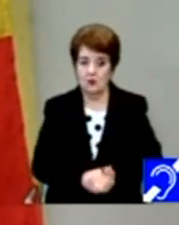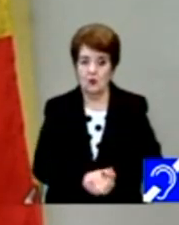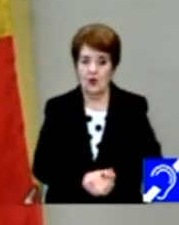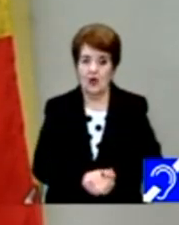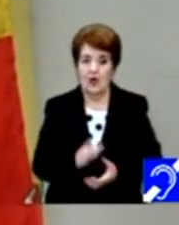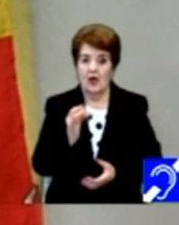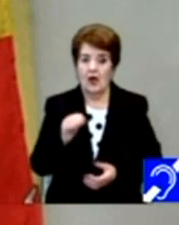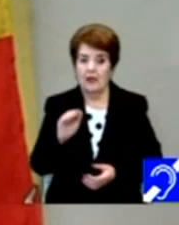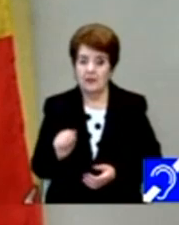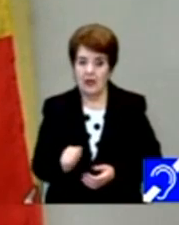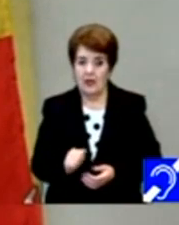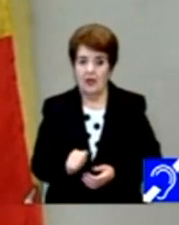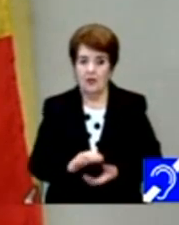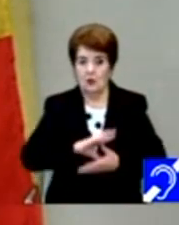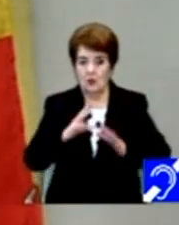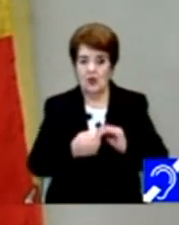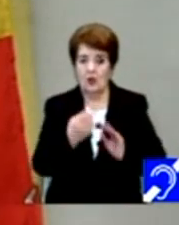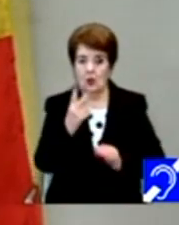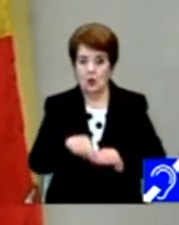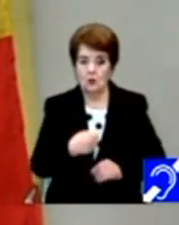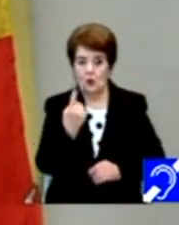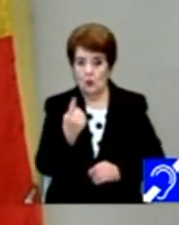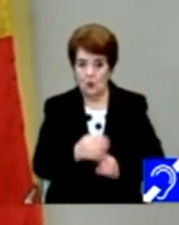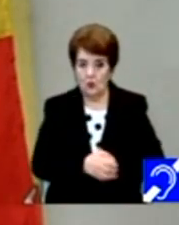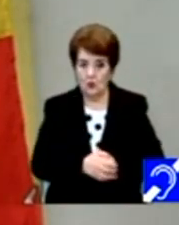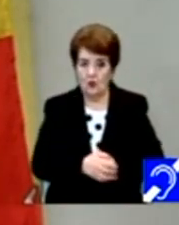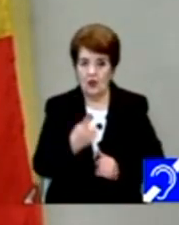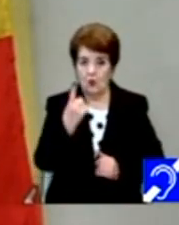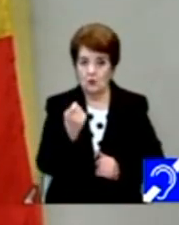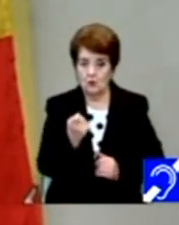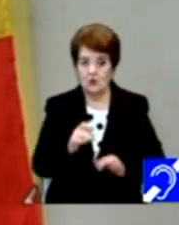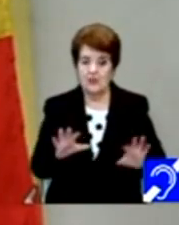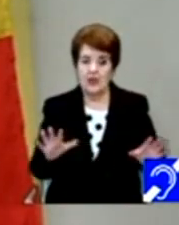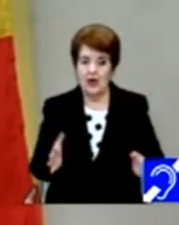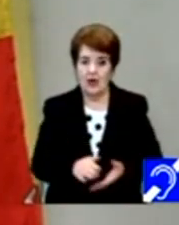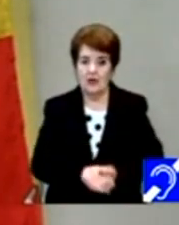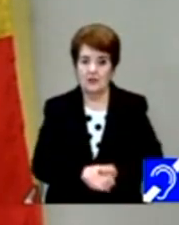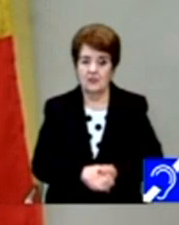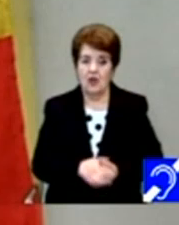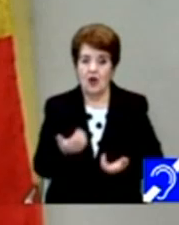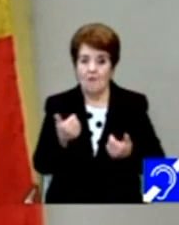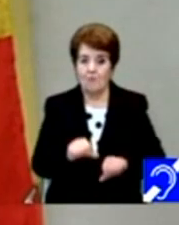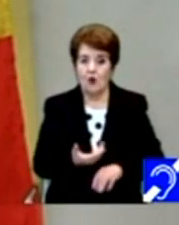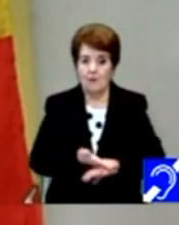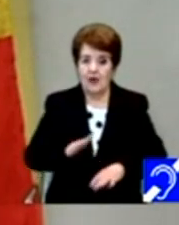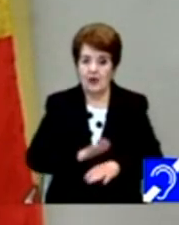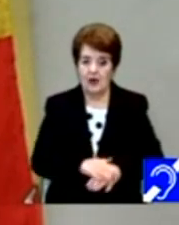rata fatalității totală 2,1 decese la 100 de cazuri, forme grave